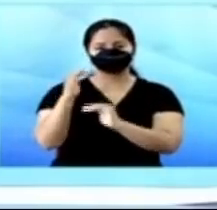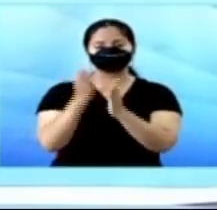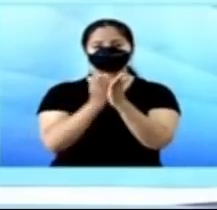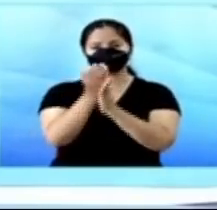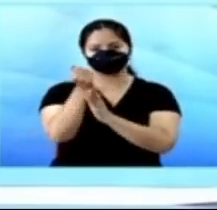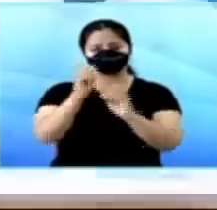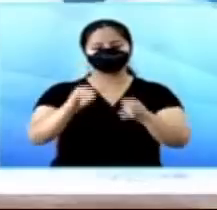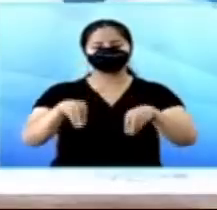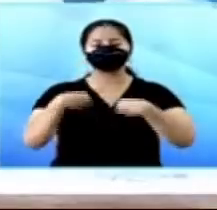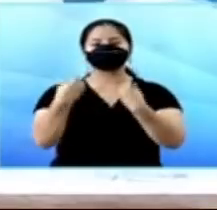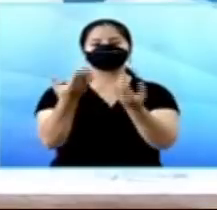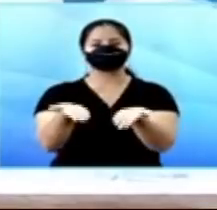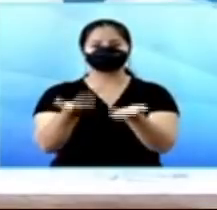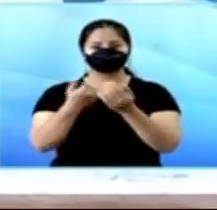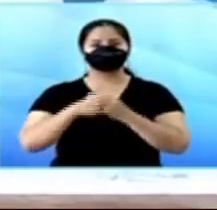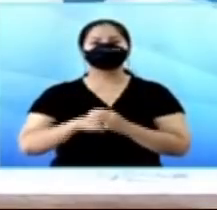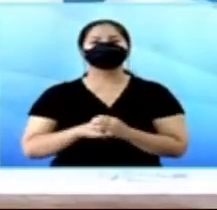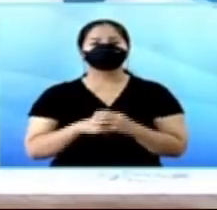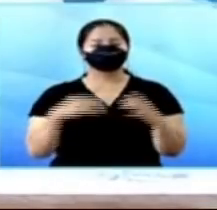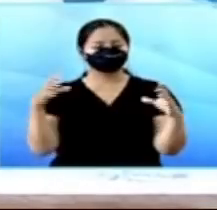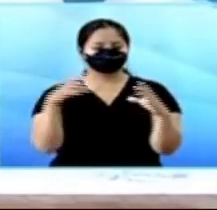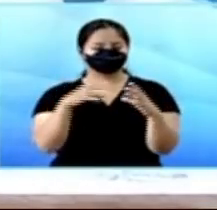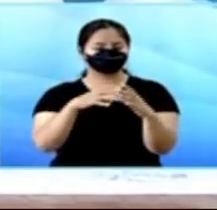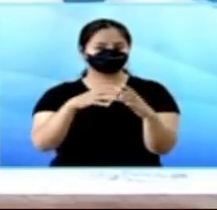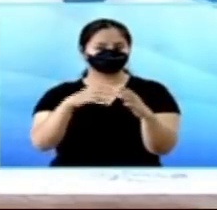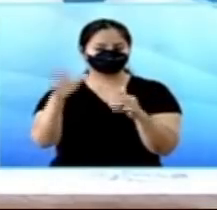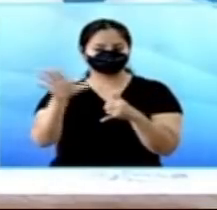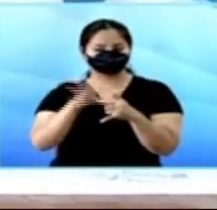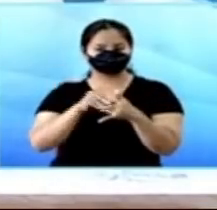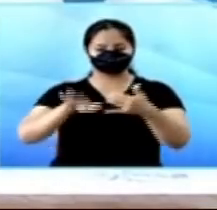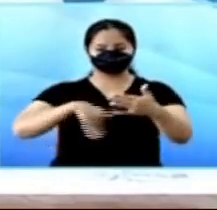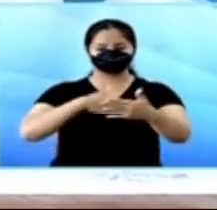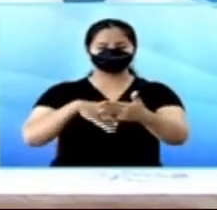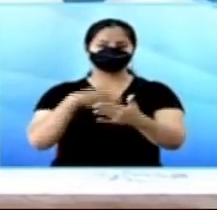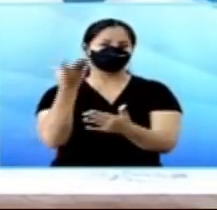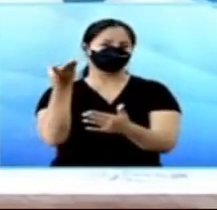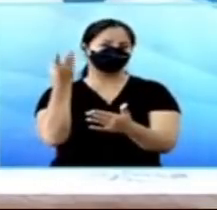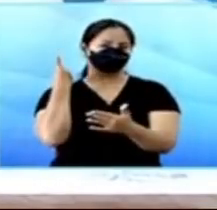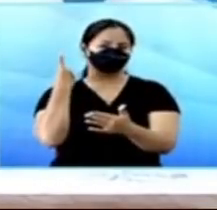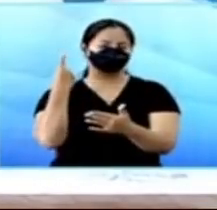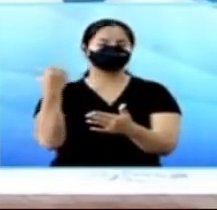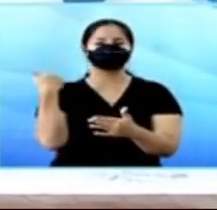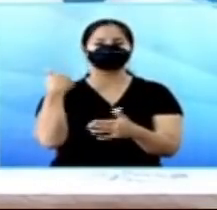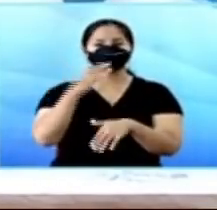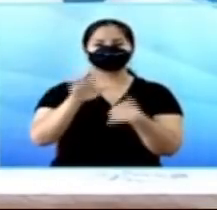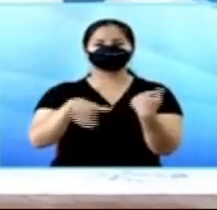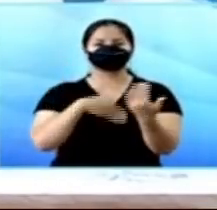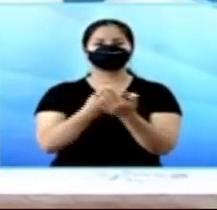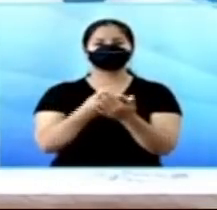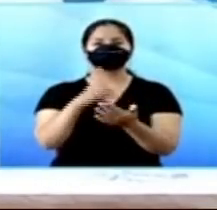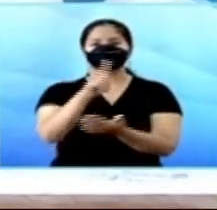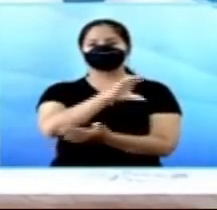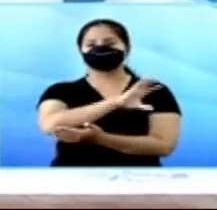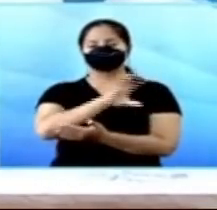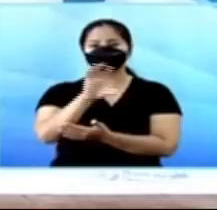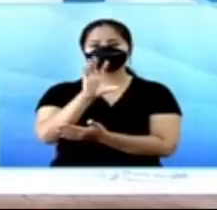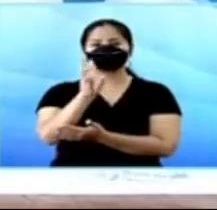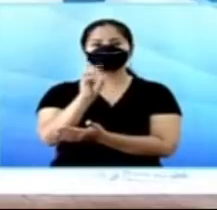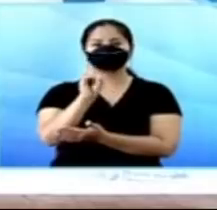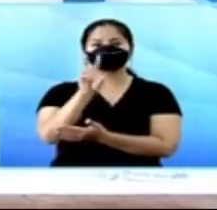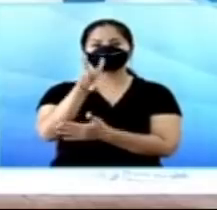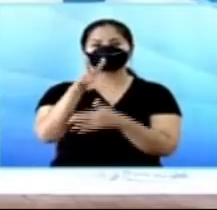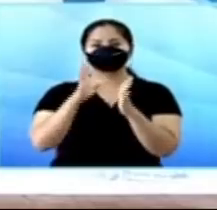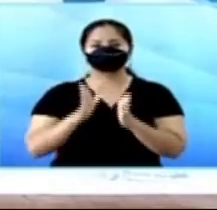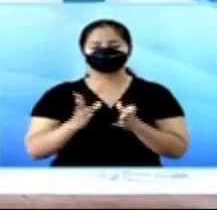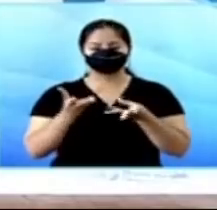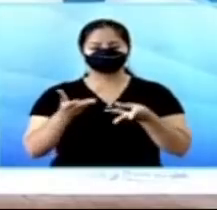ติสำหรับการติดเชื้อในชุมชนของเมื่อวานนี้เม้นมีทั้งหมด162คนซึ่งร